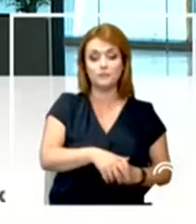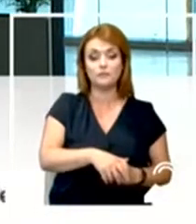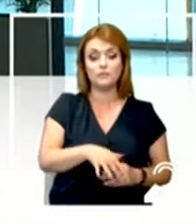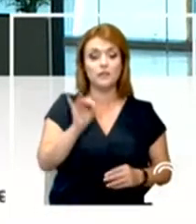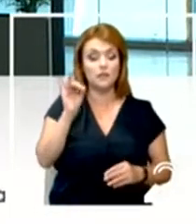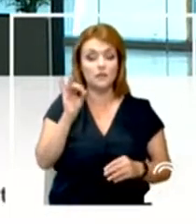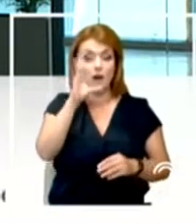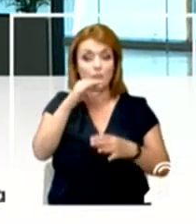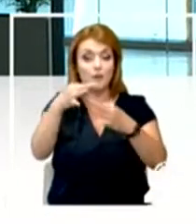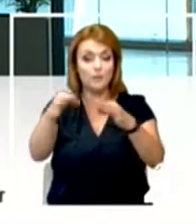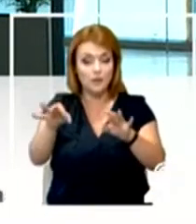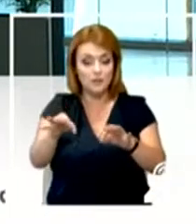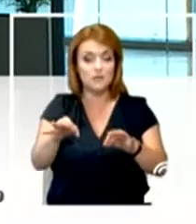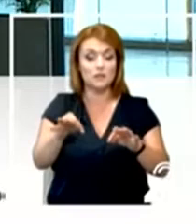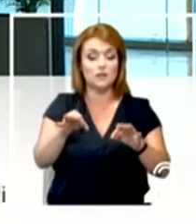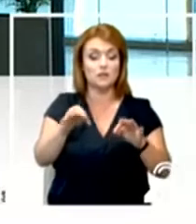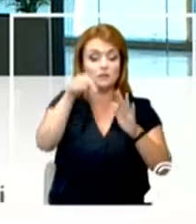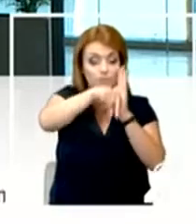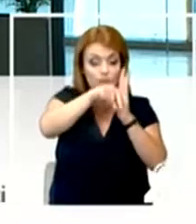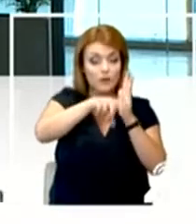permite în sala de clasă să